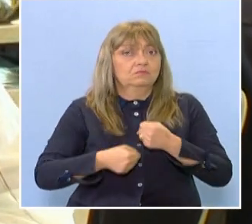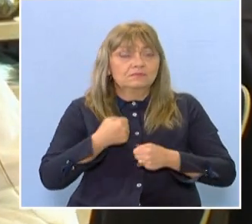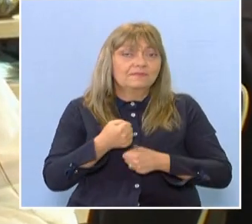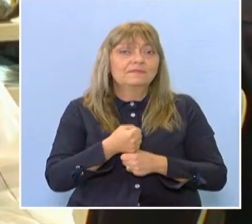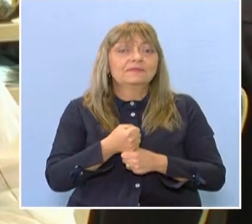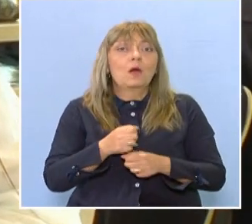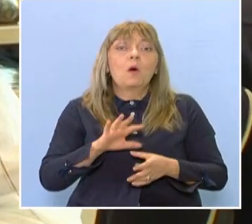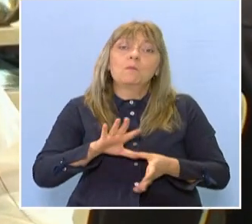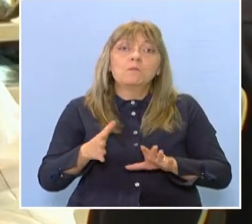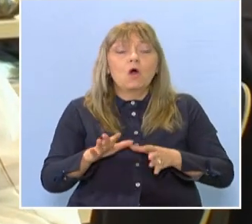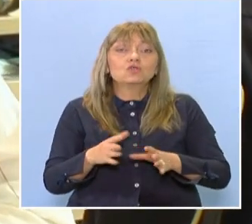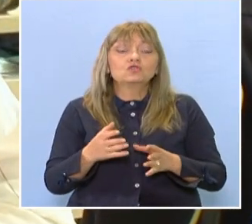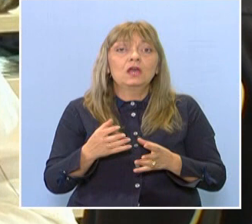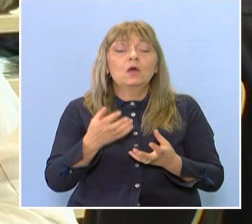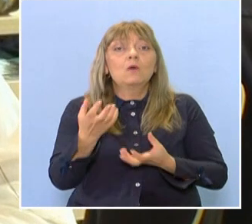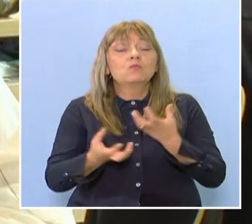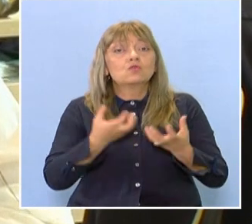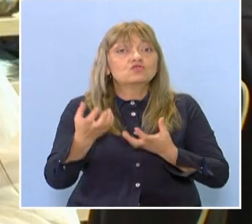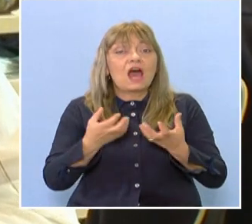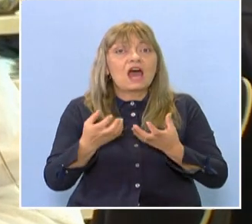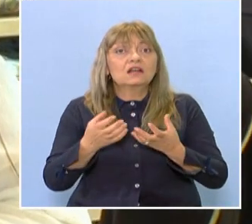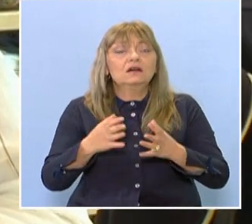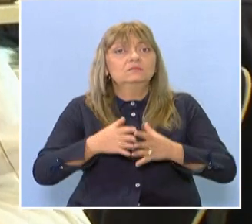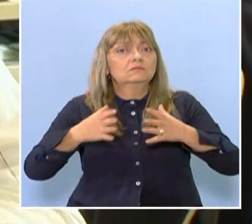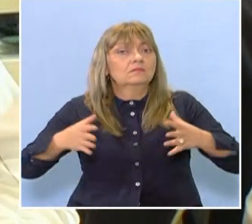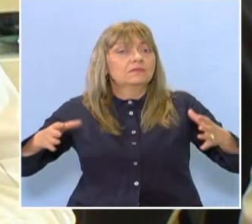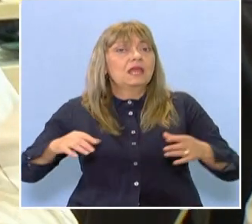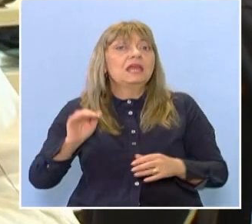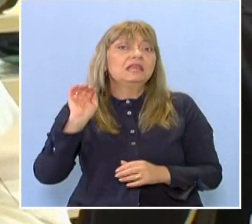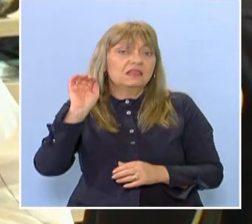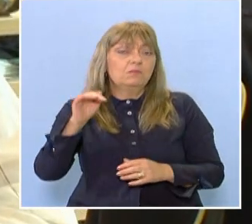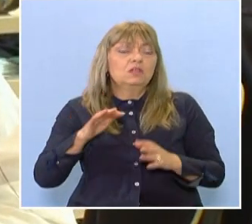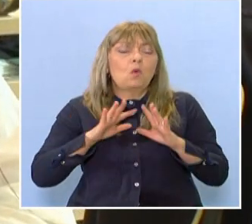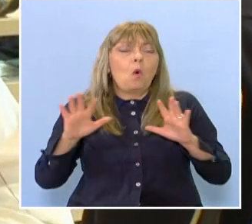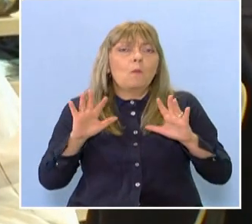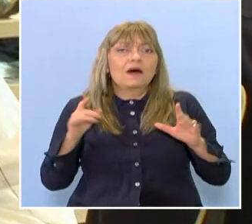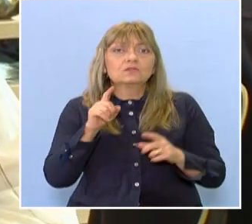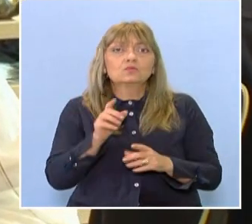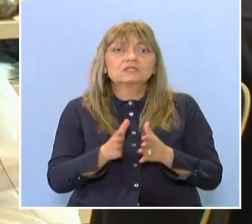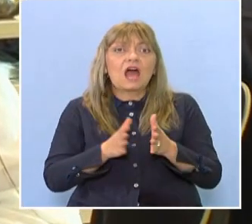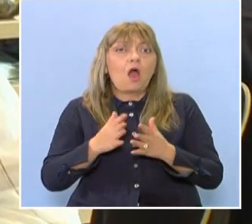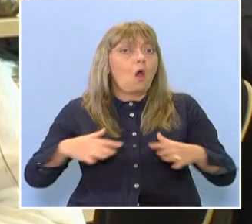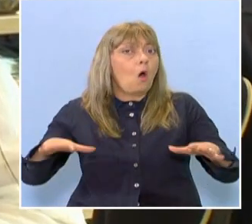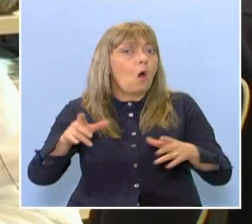може пожарът да се разпространи и да стане много по-опасно за хората и